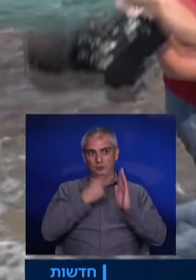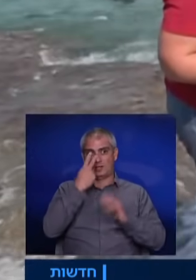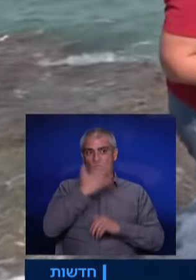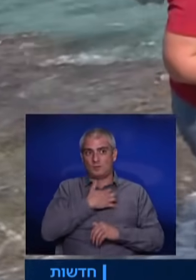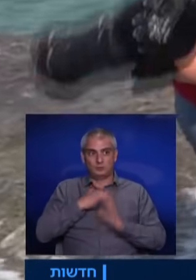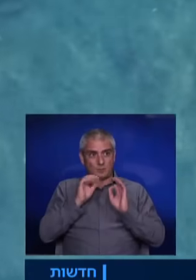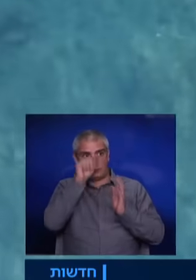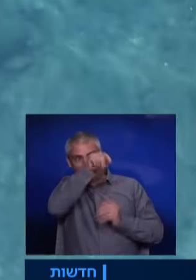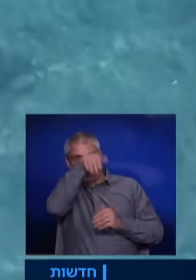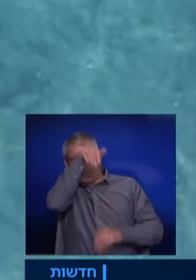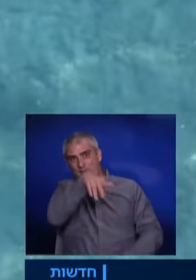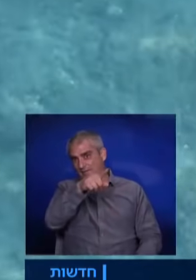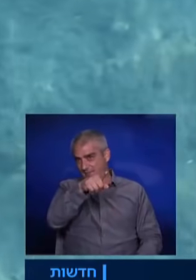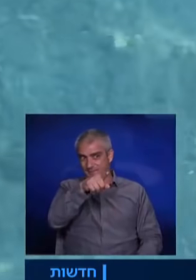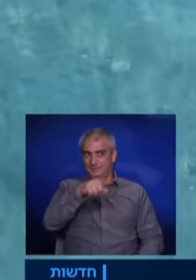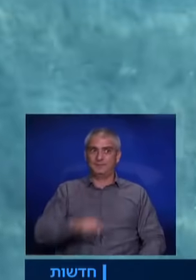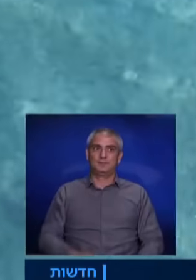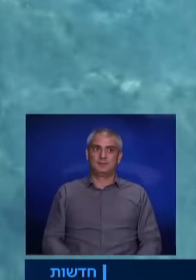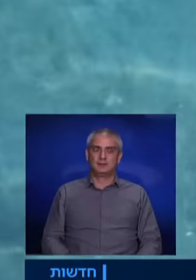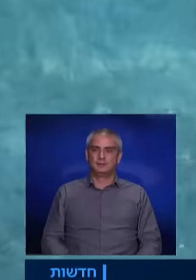כאן, בעומק.